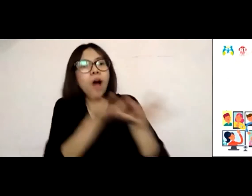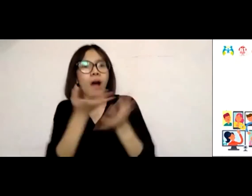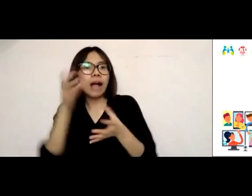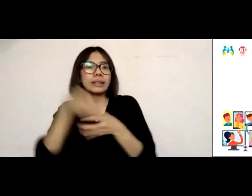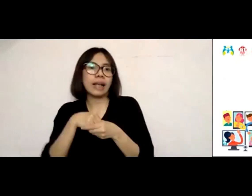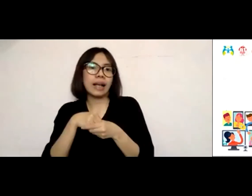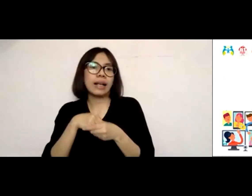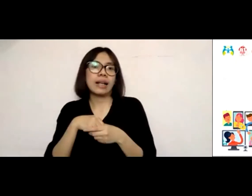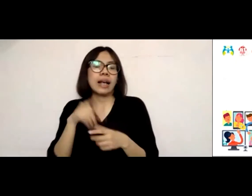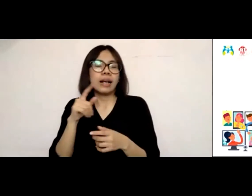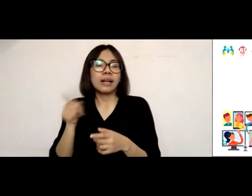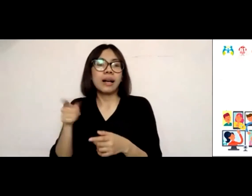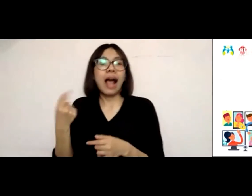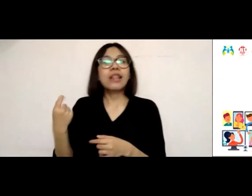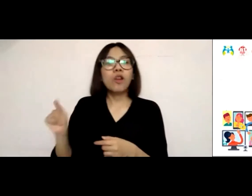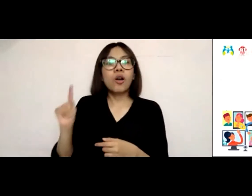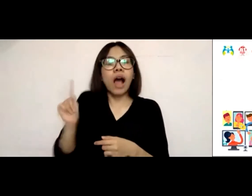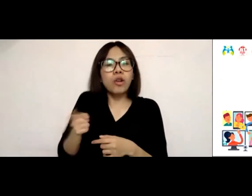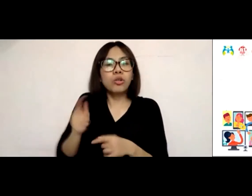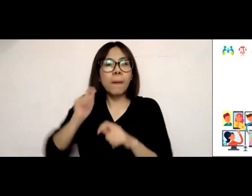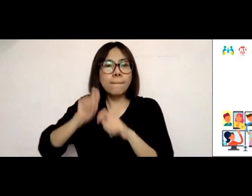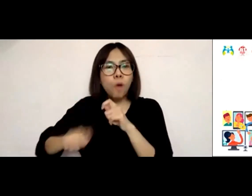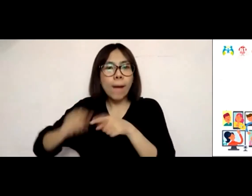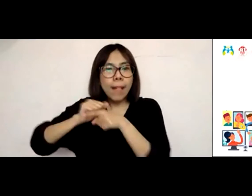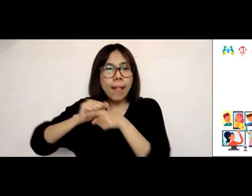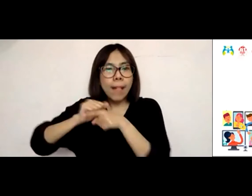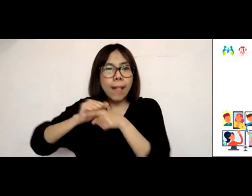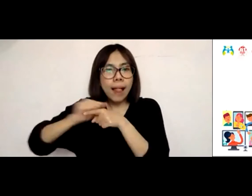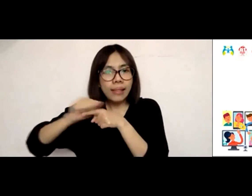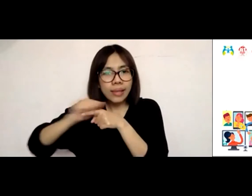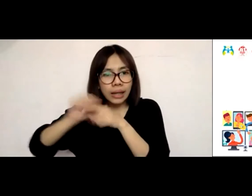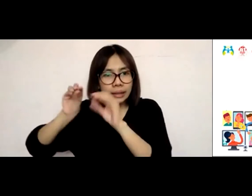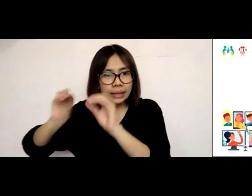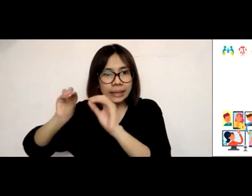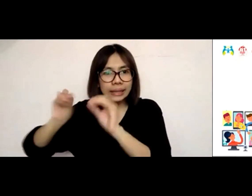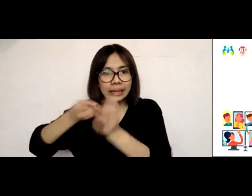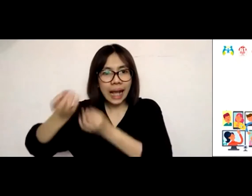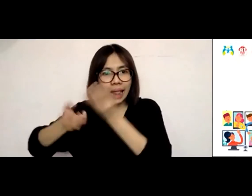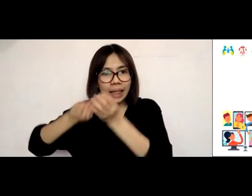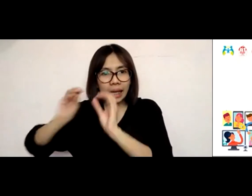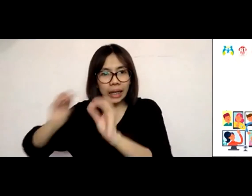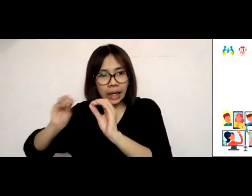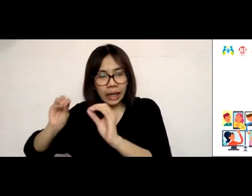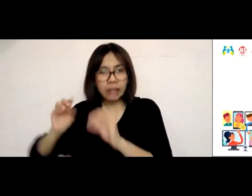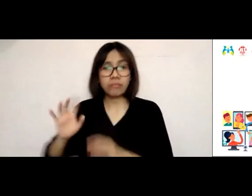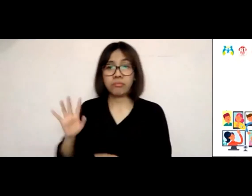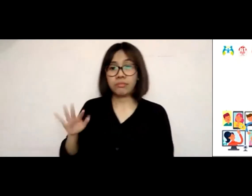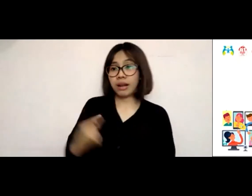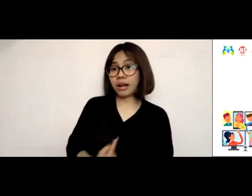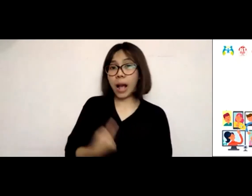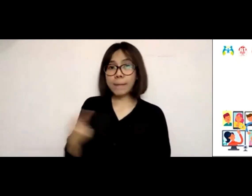gitu, tapi juga mungkin pelatihan singkat, mentoring seperti itu, yang sebenarnya kami perusahaan itu sangat-sangat